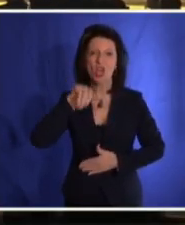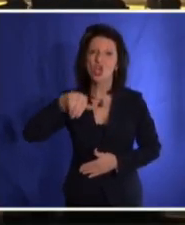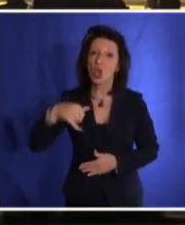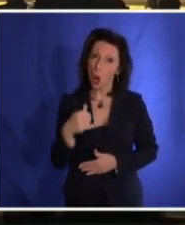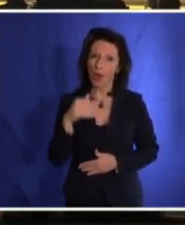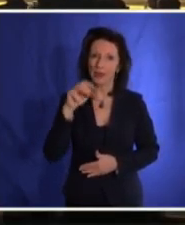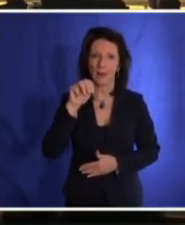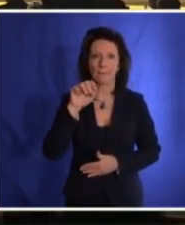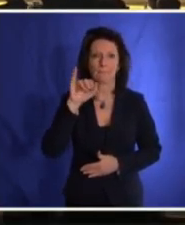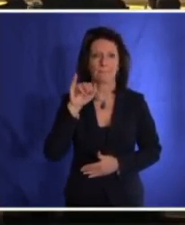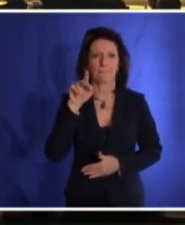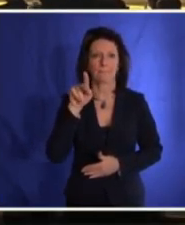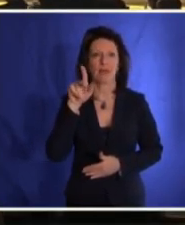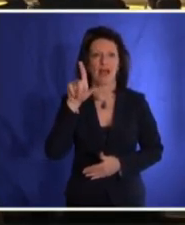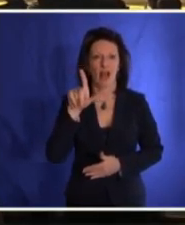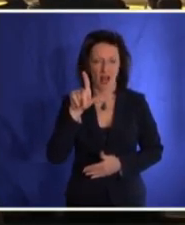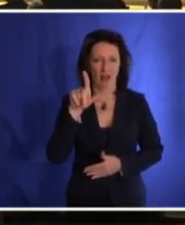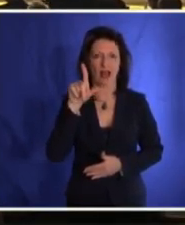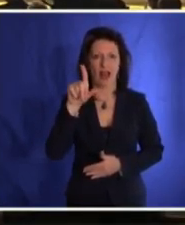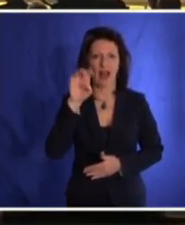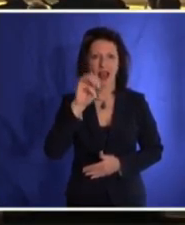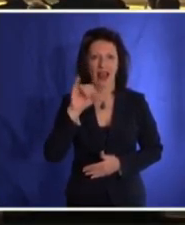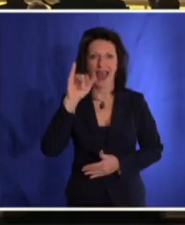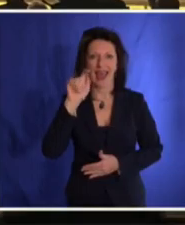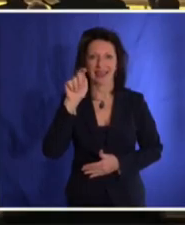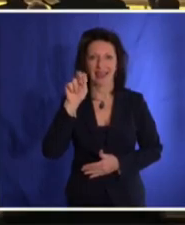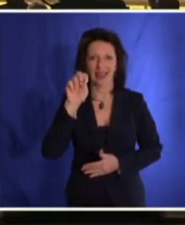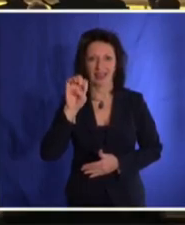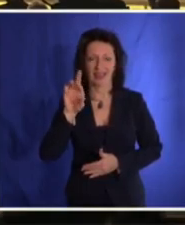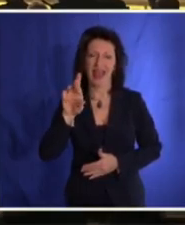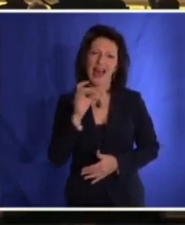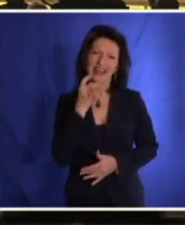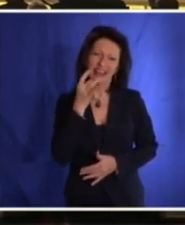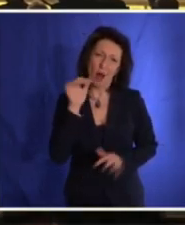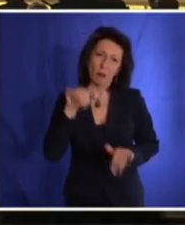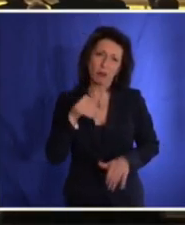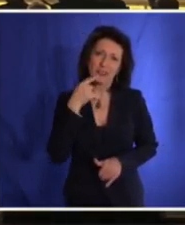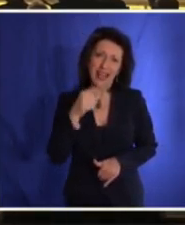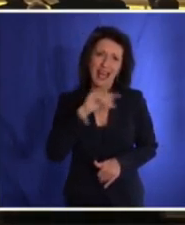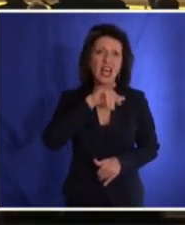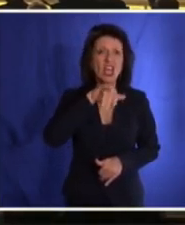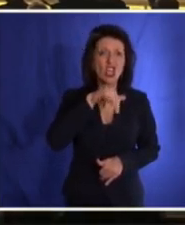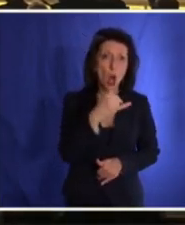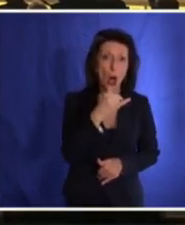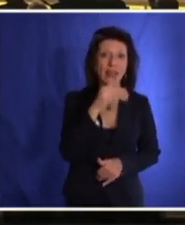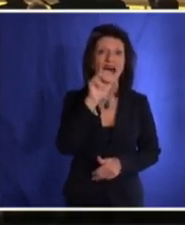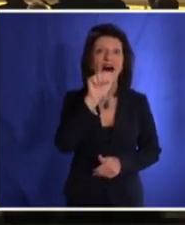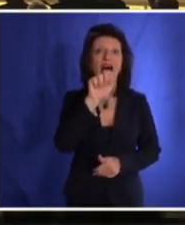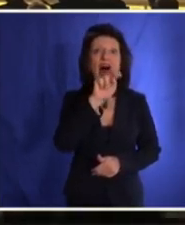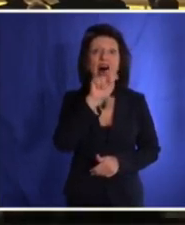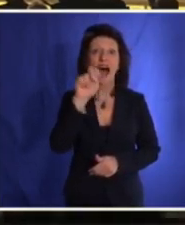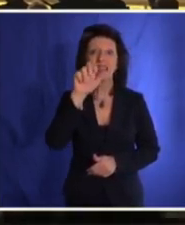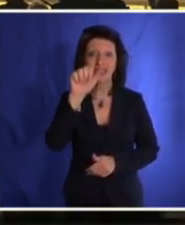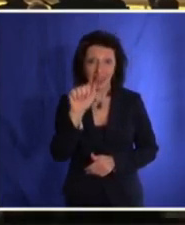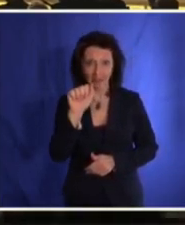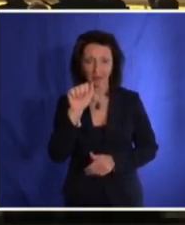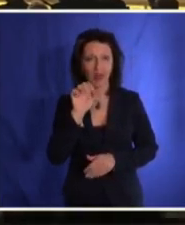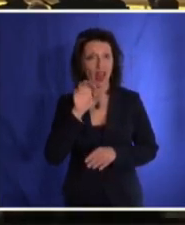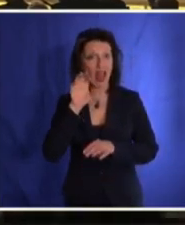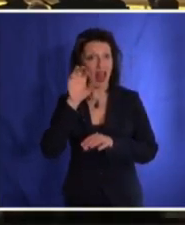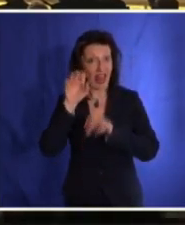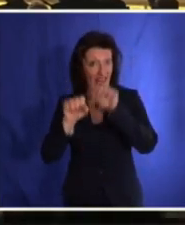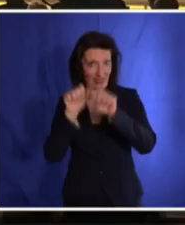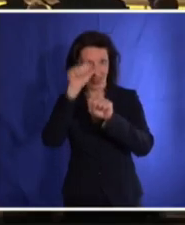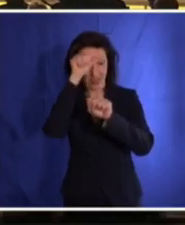Johanna Mickl-Leitner, genau genommen Johanna Anna Mickl-Leitner. Der Name Leitner stammt